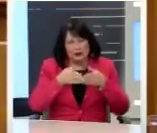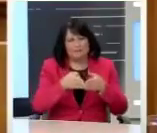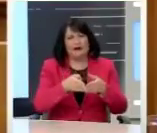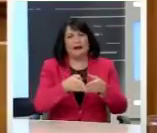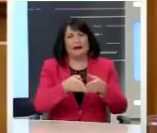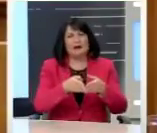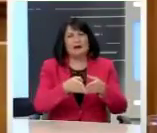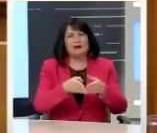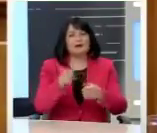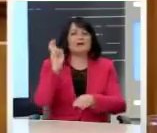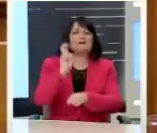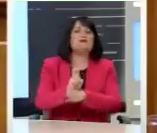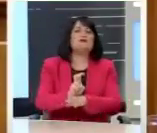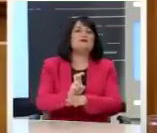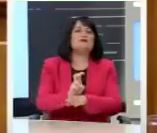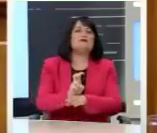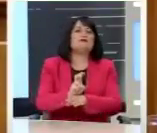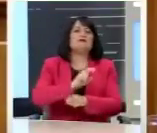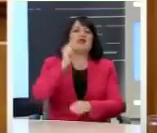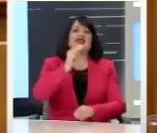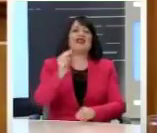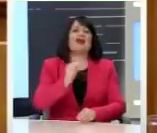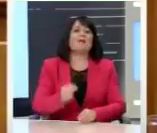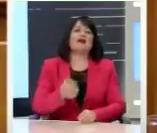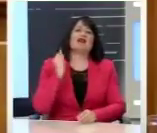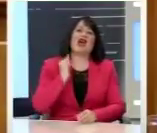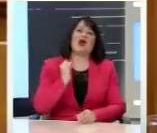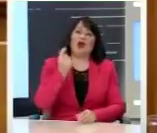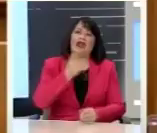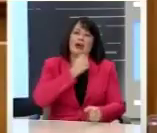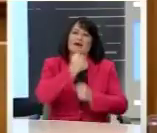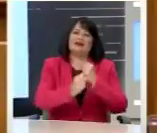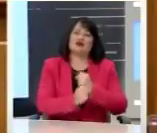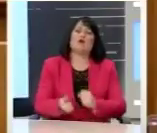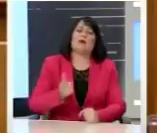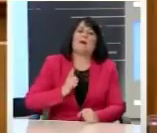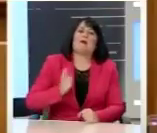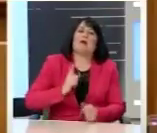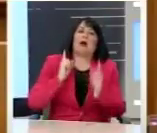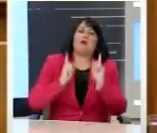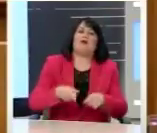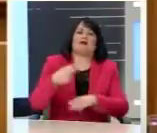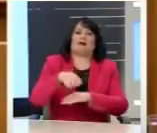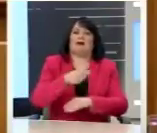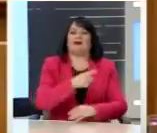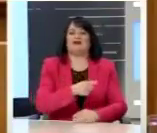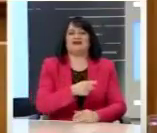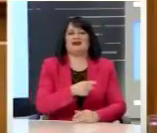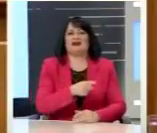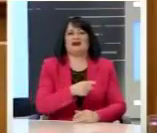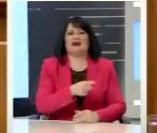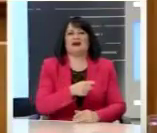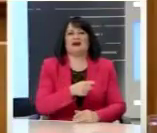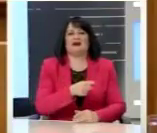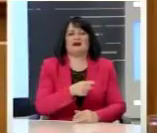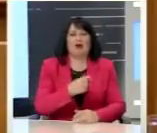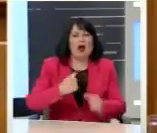με εκκρεμείς ποινικές υποθέσεις που τα βουλεύματα αργούν εδώ και 1,5 χρόνο. Υπάρχει υπόθεση των στημένων